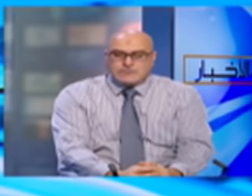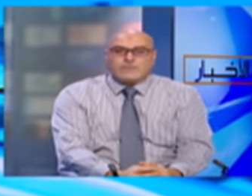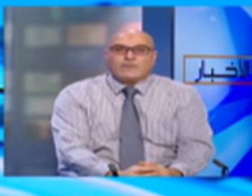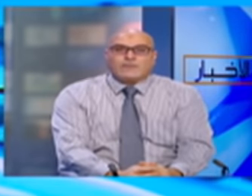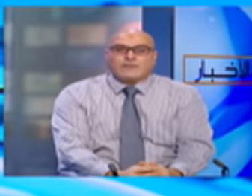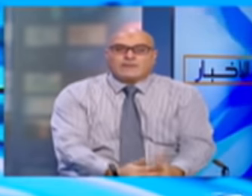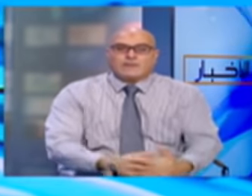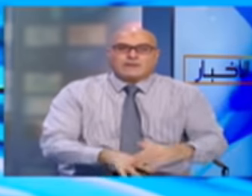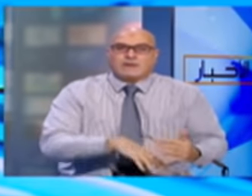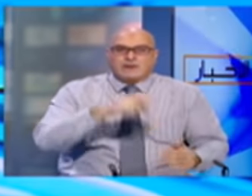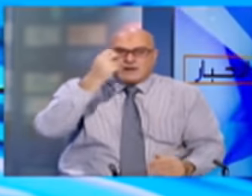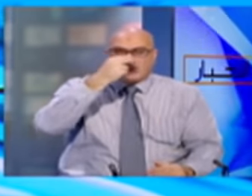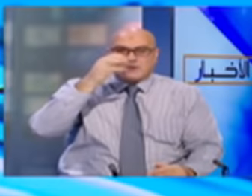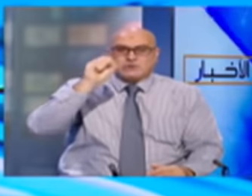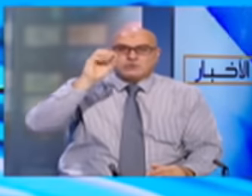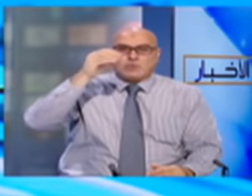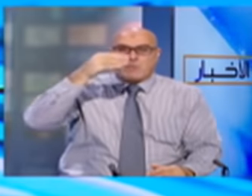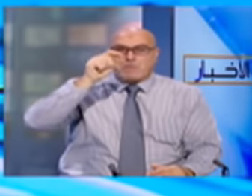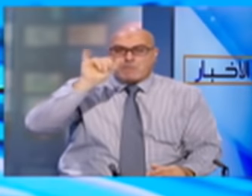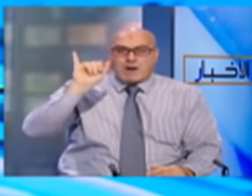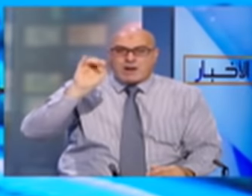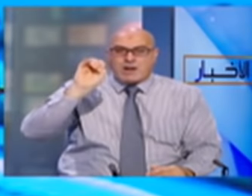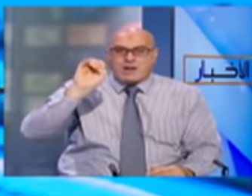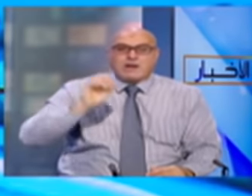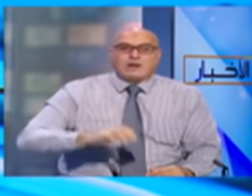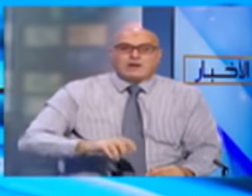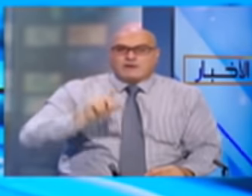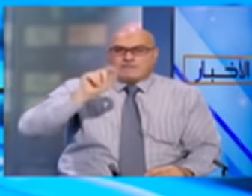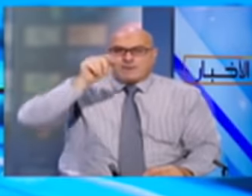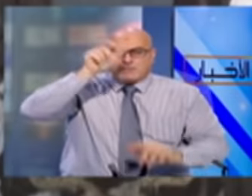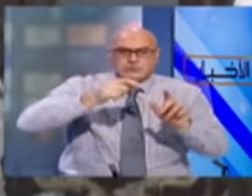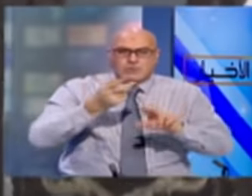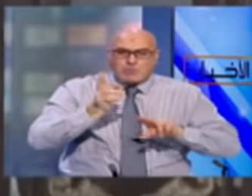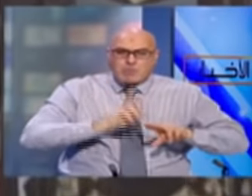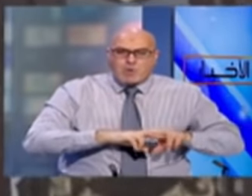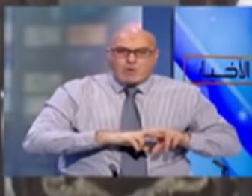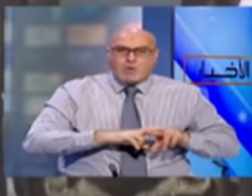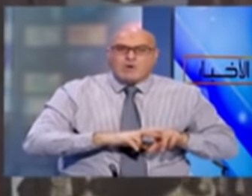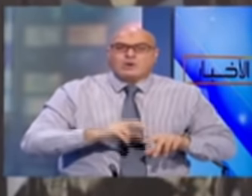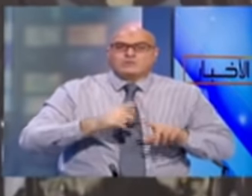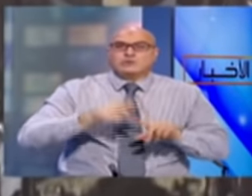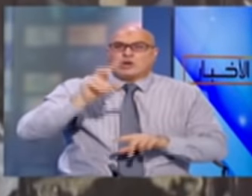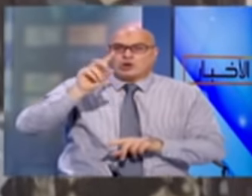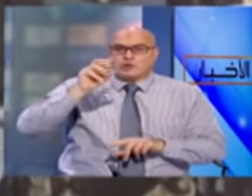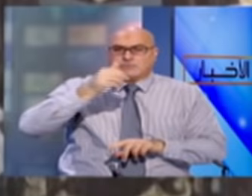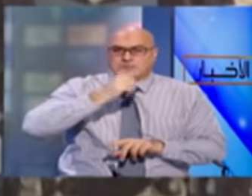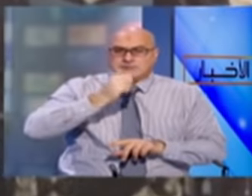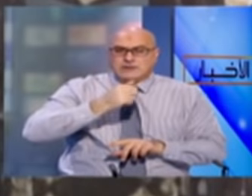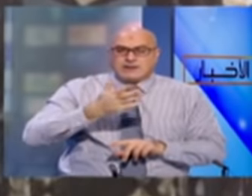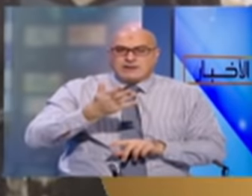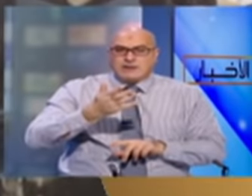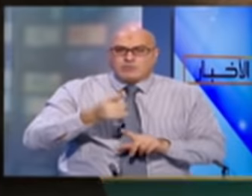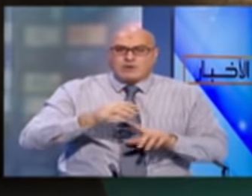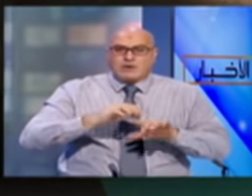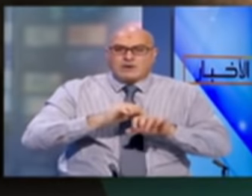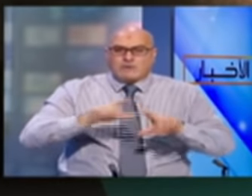وفي الصومال لقي أزيد من 20 شخصا مصرعهم وأصيب 30 آخرون بجروح إثر